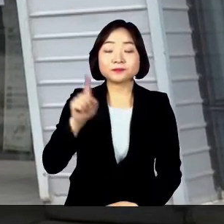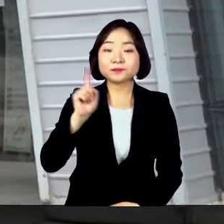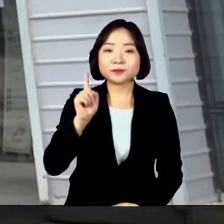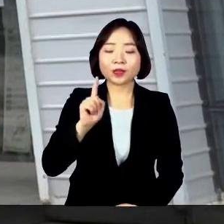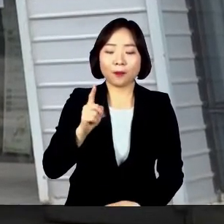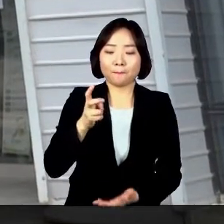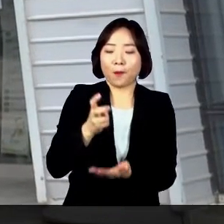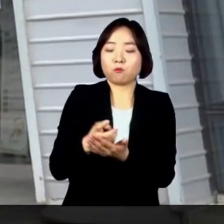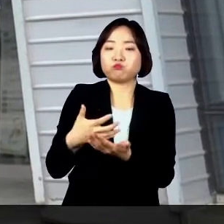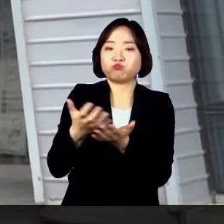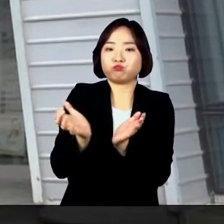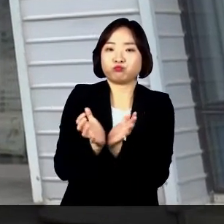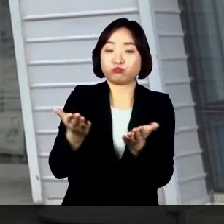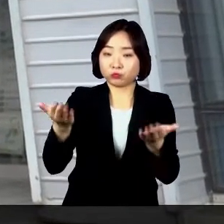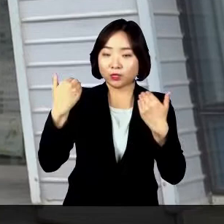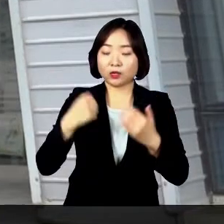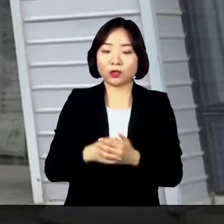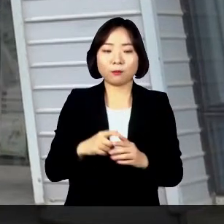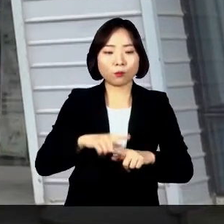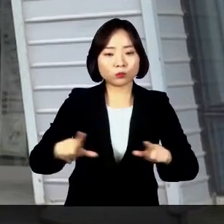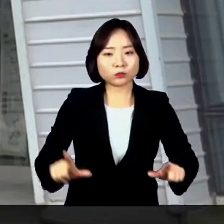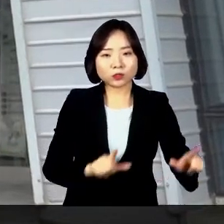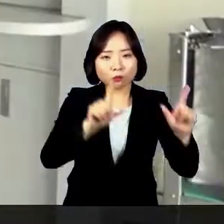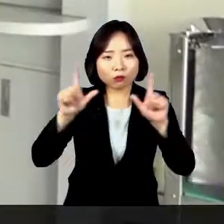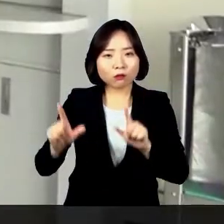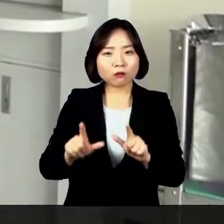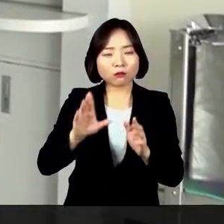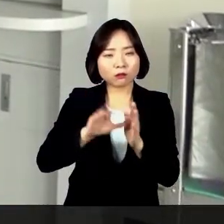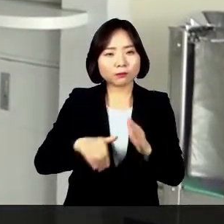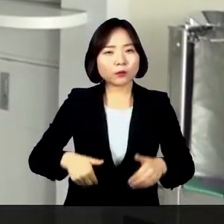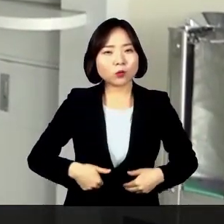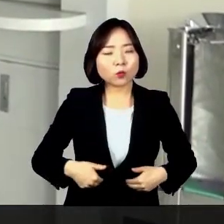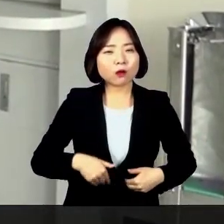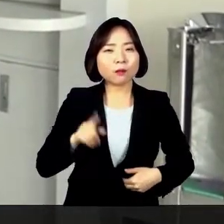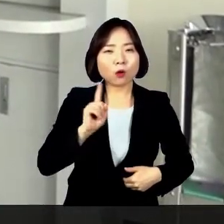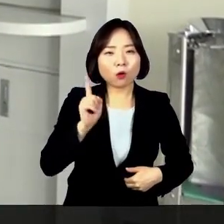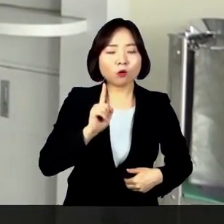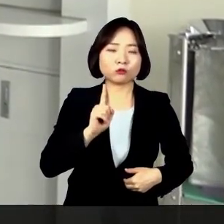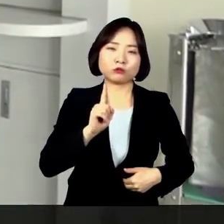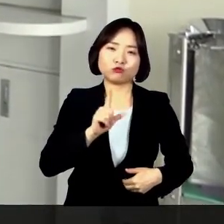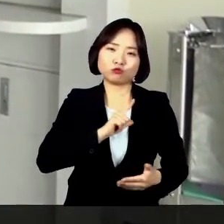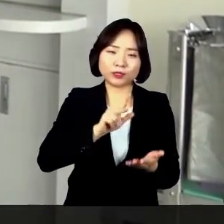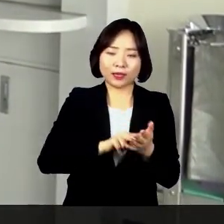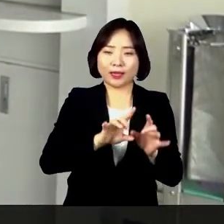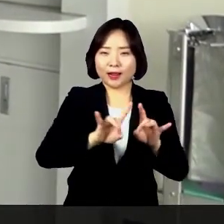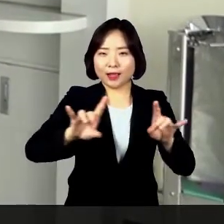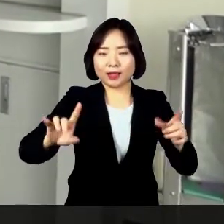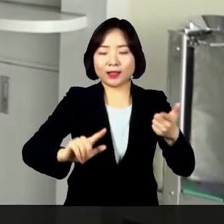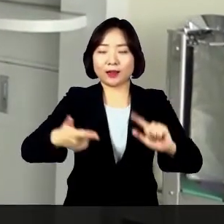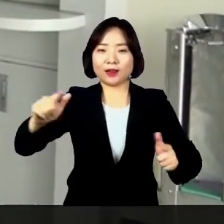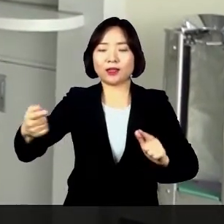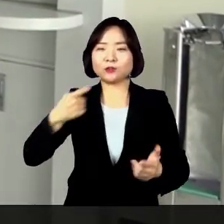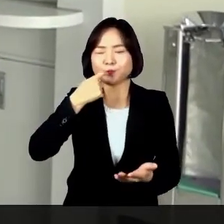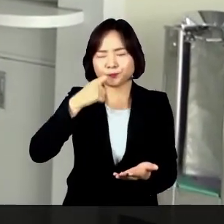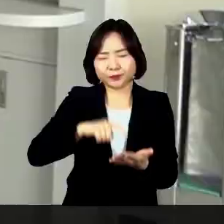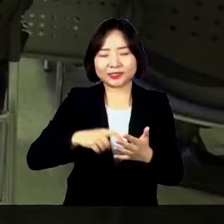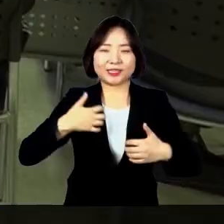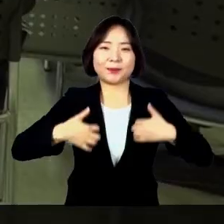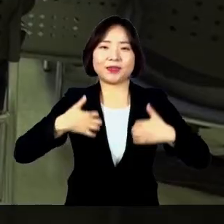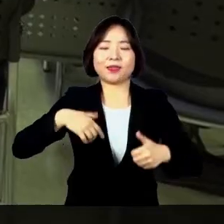시민 로스쿨은 법무부 주최로 일상생활에 필요한 법률 지식을 주제별로 쉽고 재미있게 알려주는